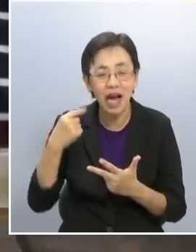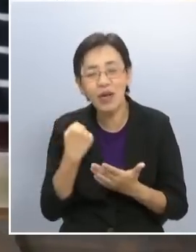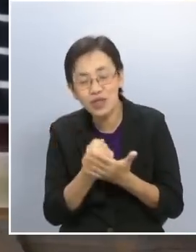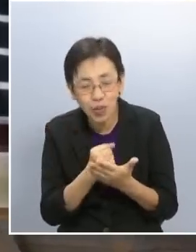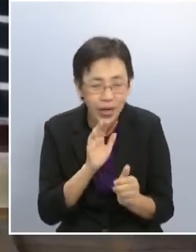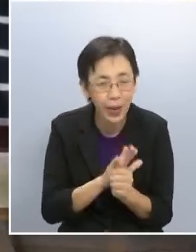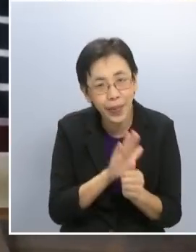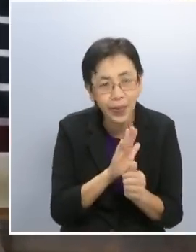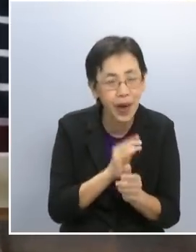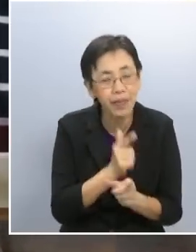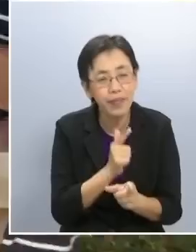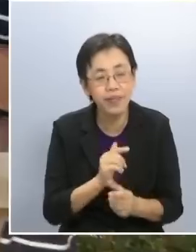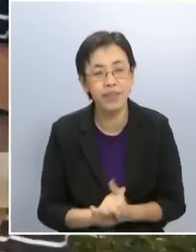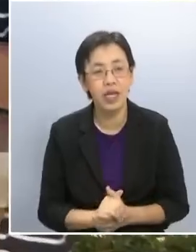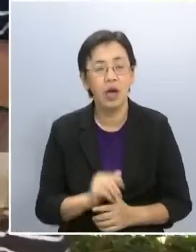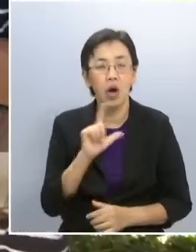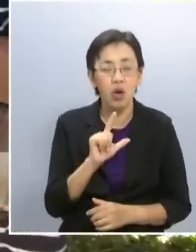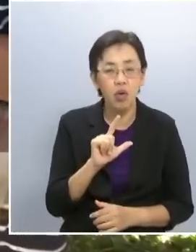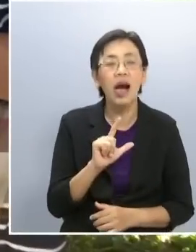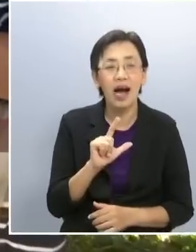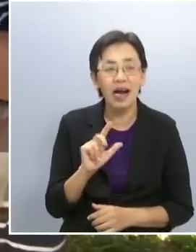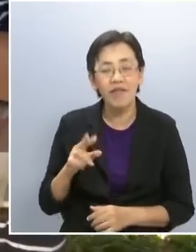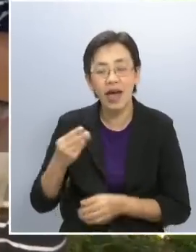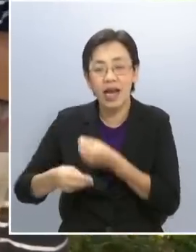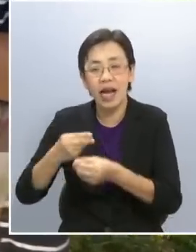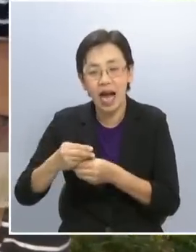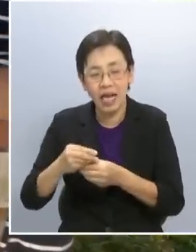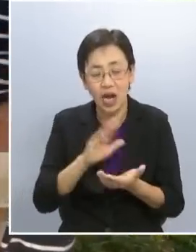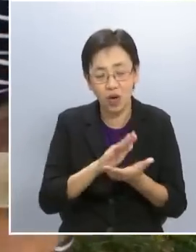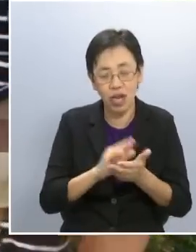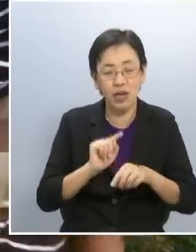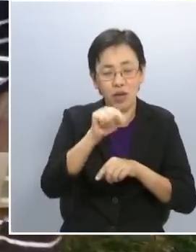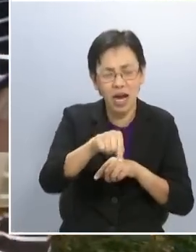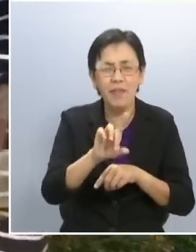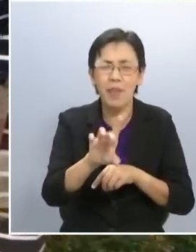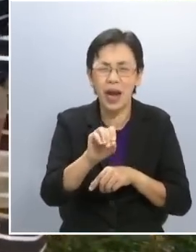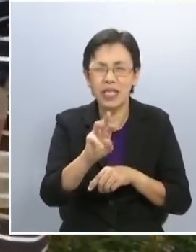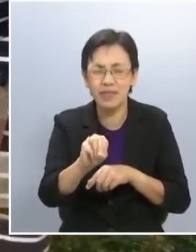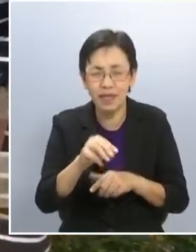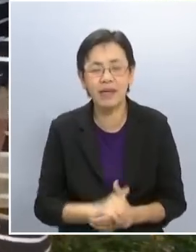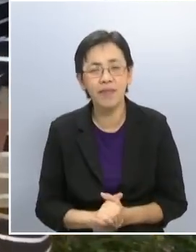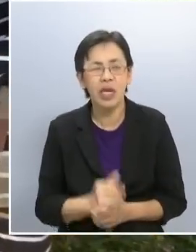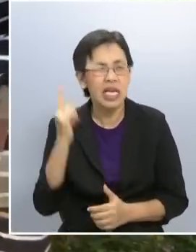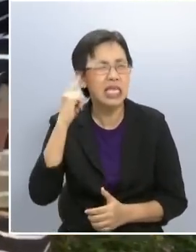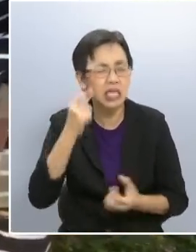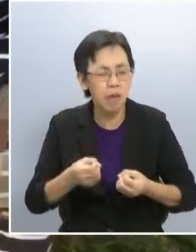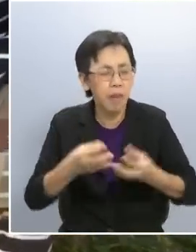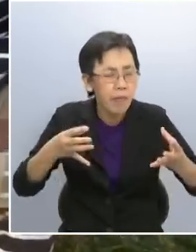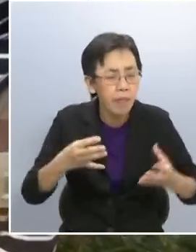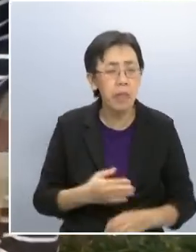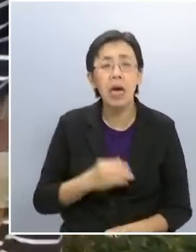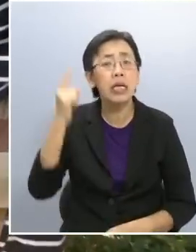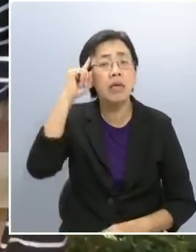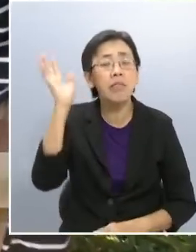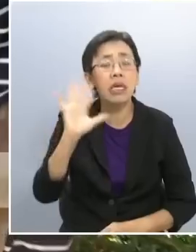อกว่าคุณลุงกับแฟนขายของฝั่งตรงข้ามโรงเรียนห่างไป150เมตรได้ยินเสียงคล้ายตู้ไฟระเบิดดังมากตอนแรกไม่คิดอะ